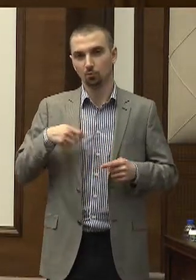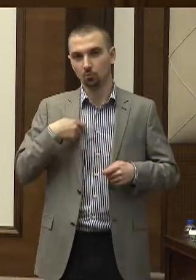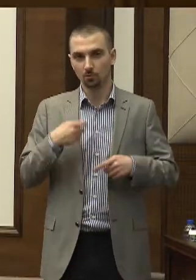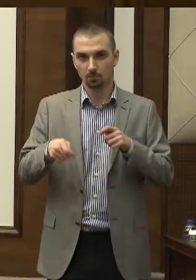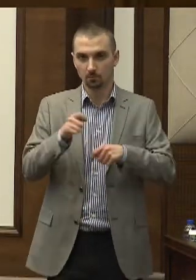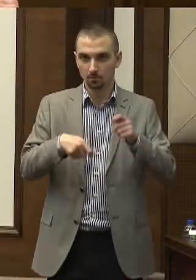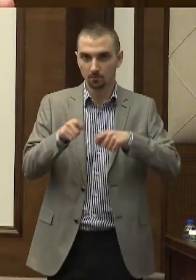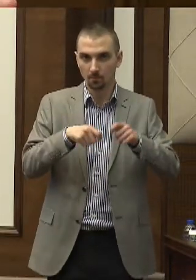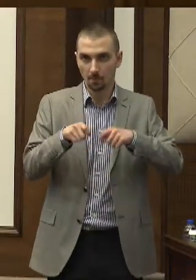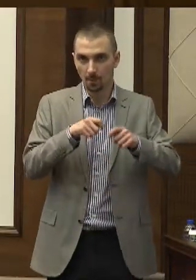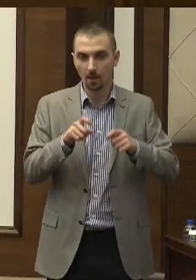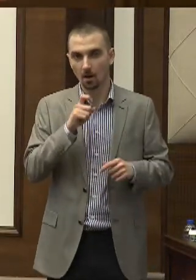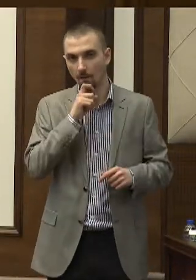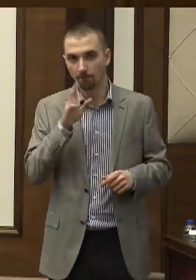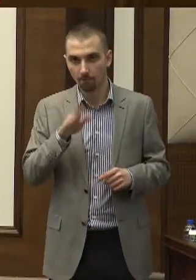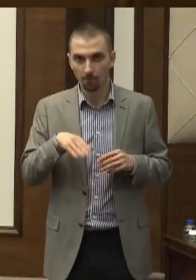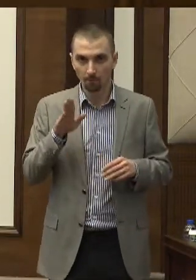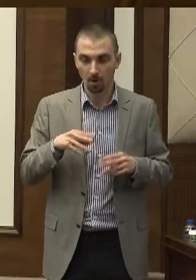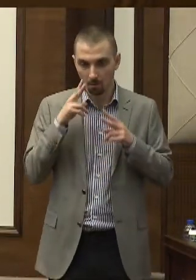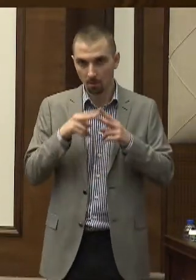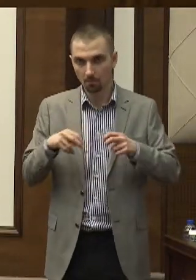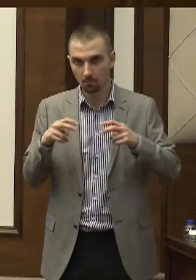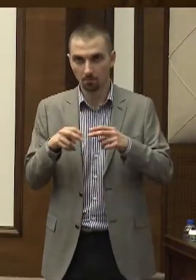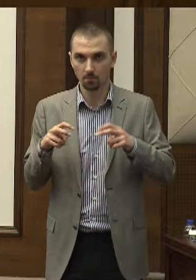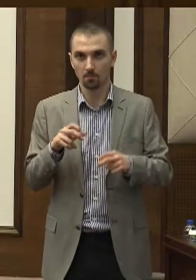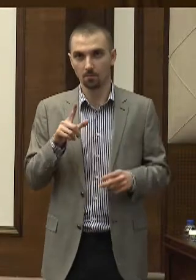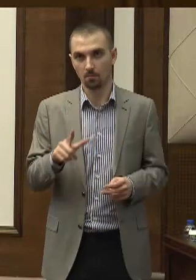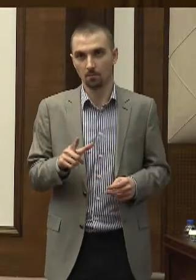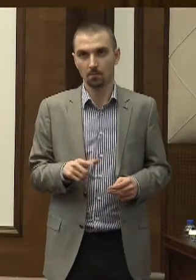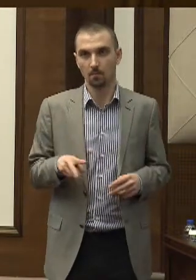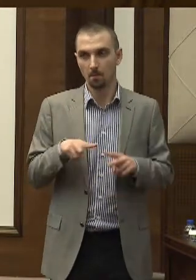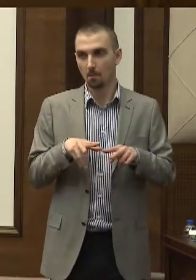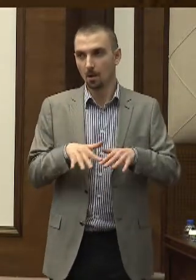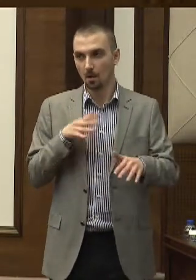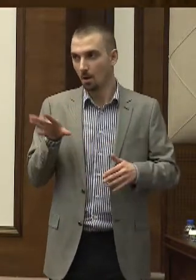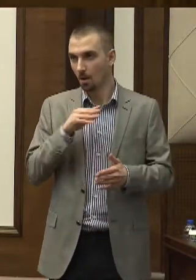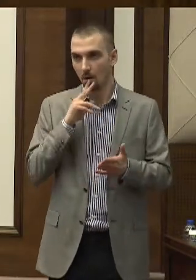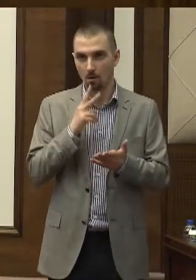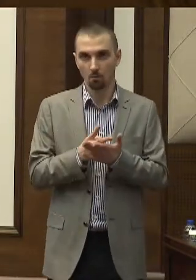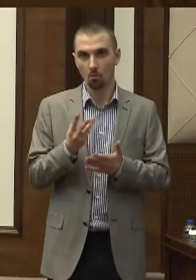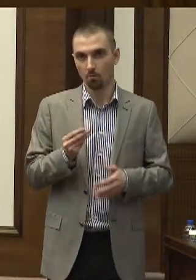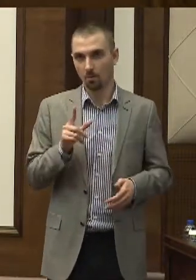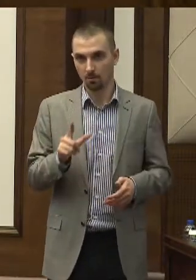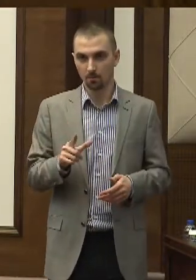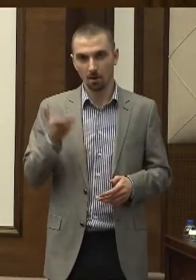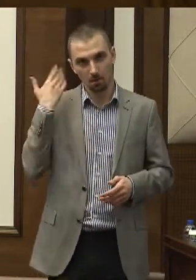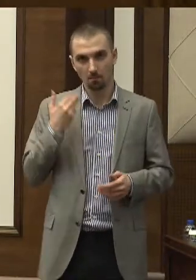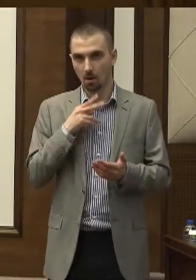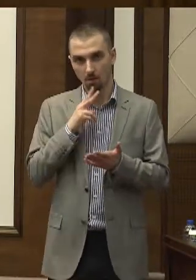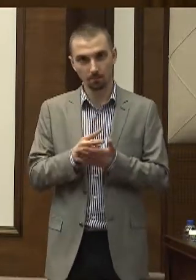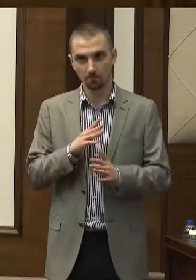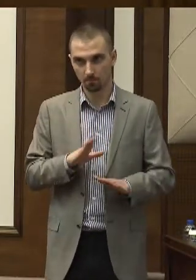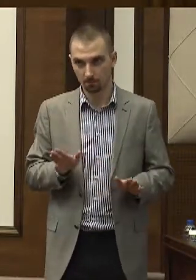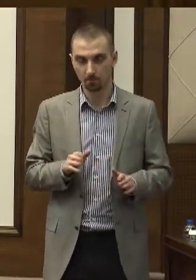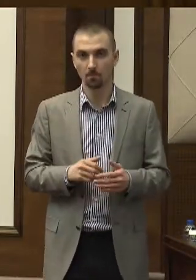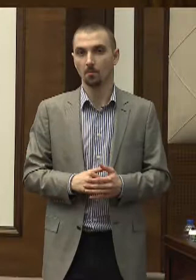yapılaşmanın olup olmadığını resmi belgelerle belgeleyen meclis kararı almaları lazımdı. Biz burada meclis kararı almışız, gündeme geldiği